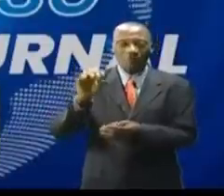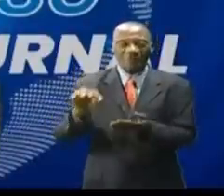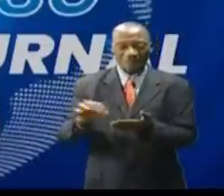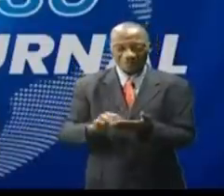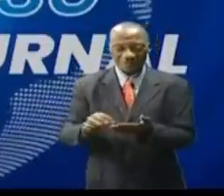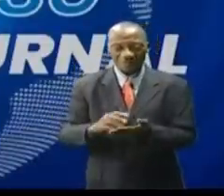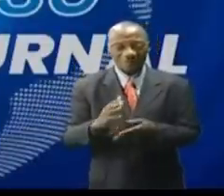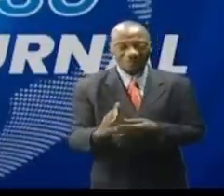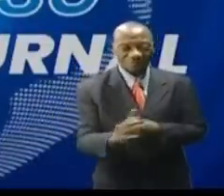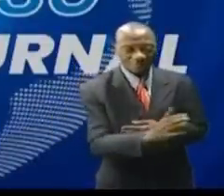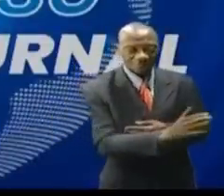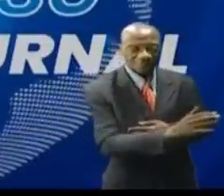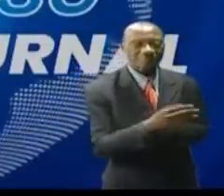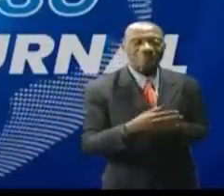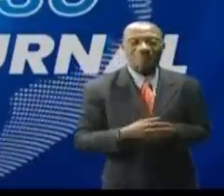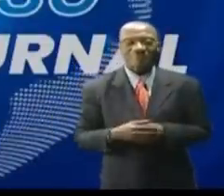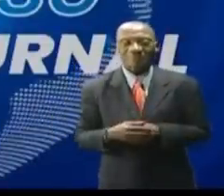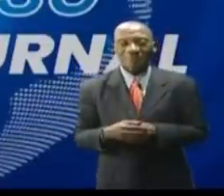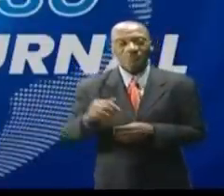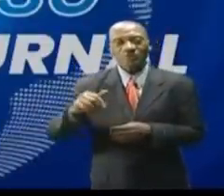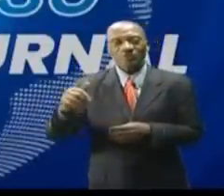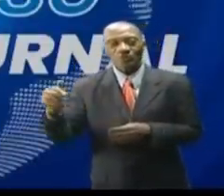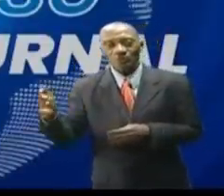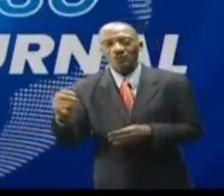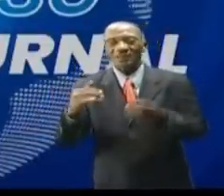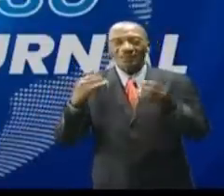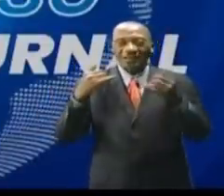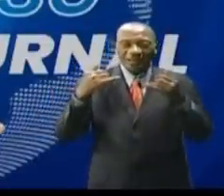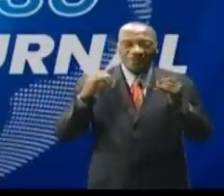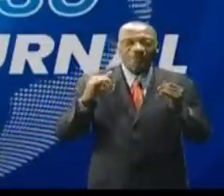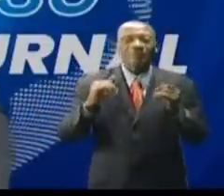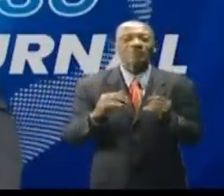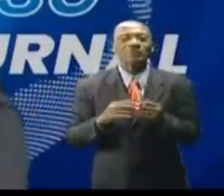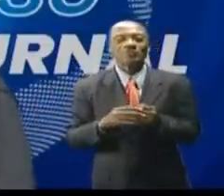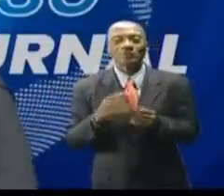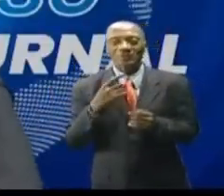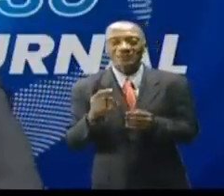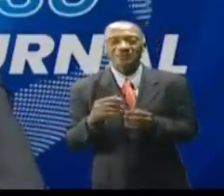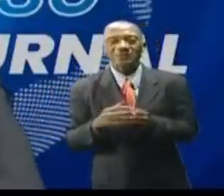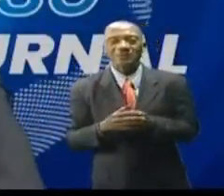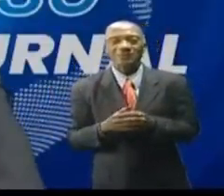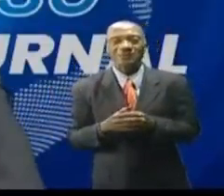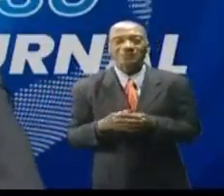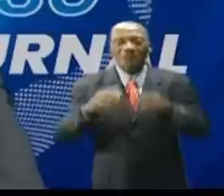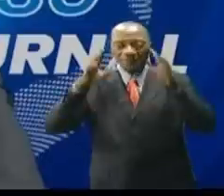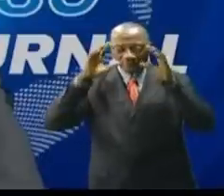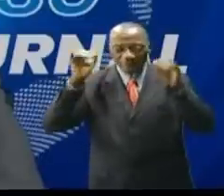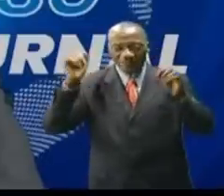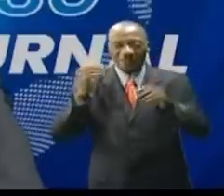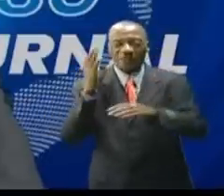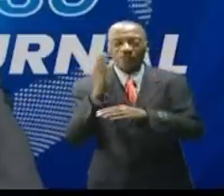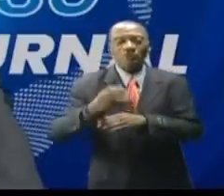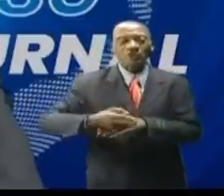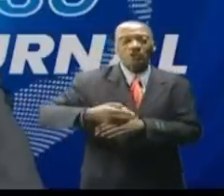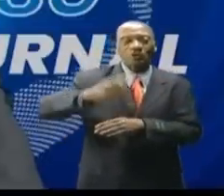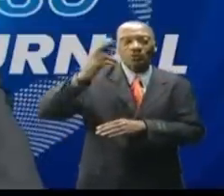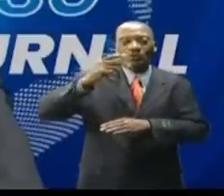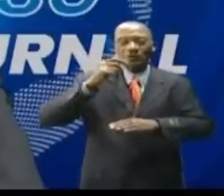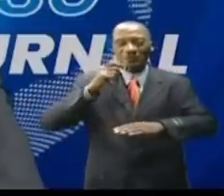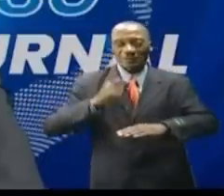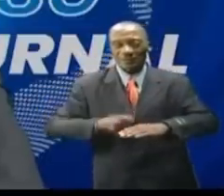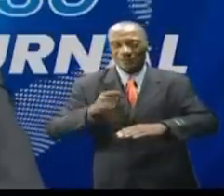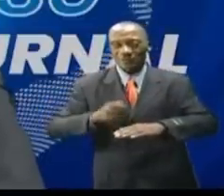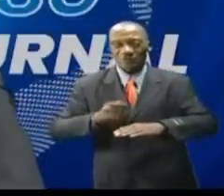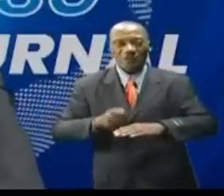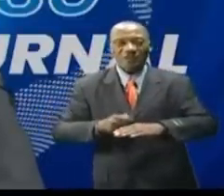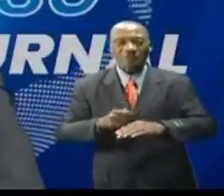autre nouvelle émanant de la Cour constitutionnelle, nous apprenons que le président du Conseil supérieur de la magistrature tient un point de